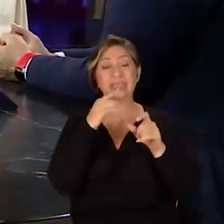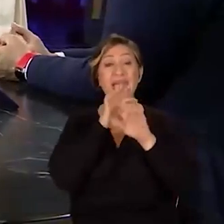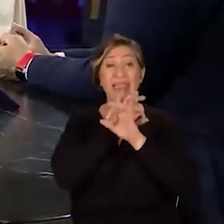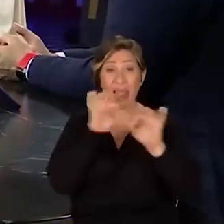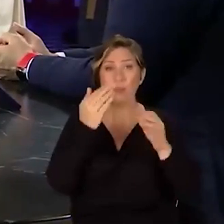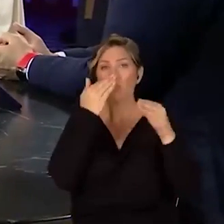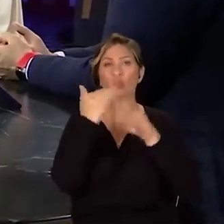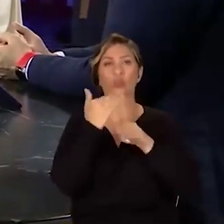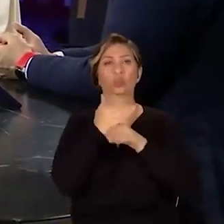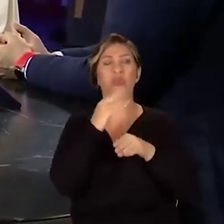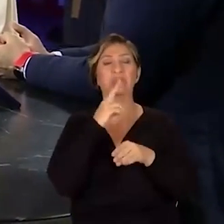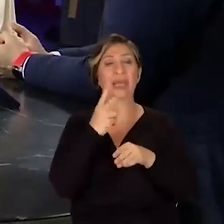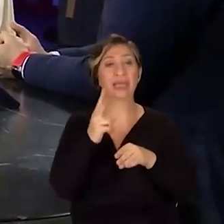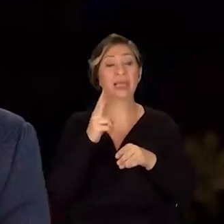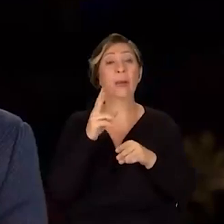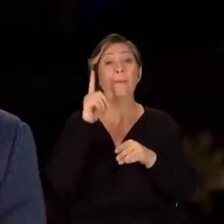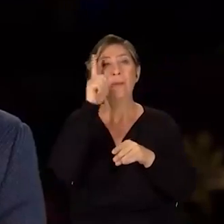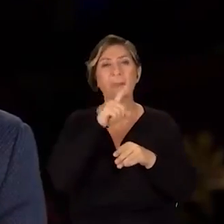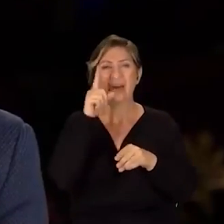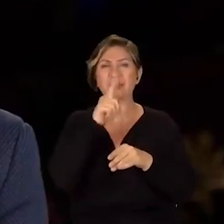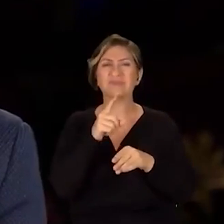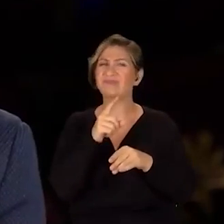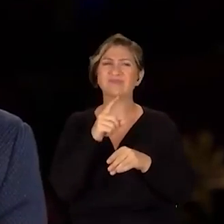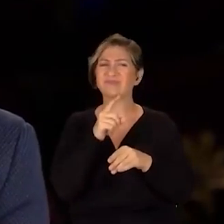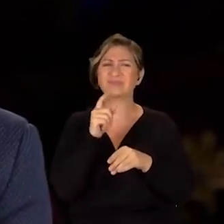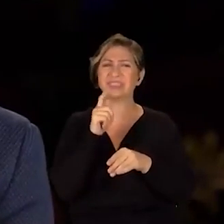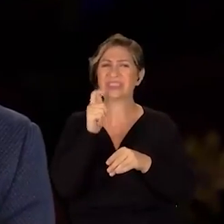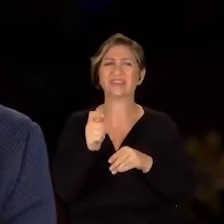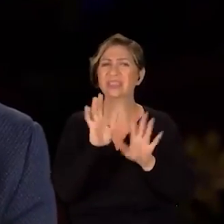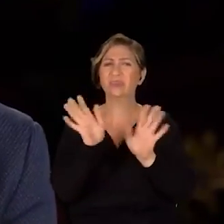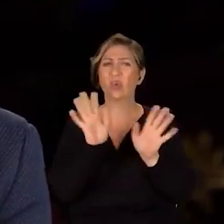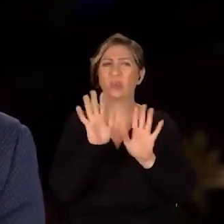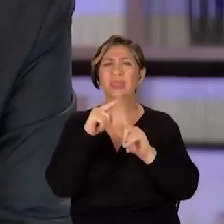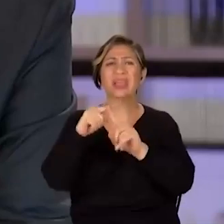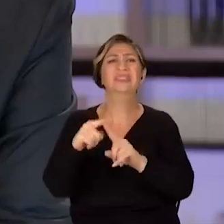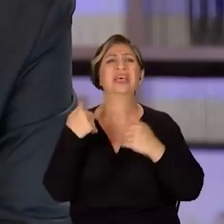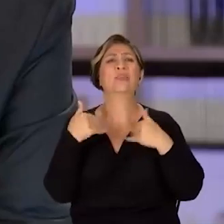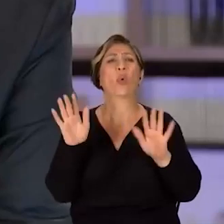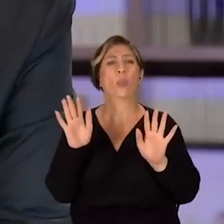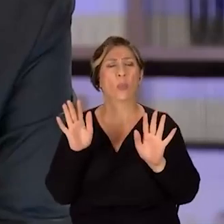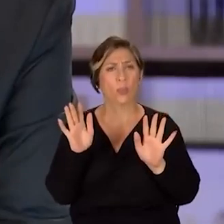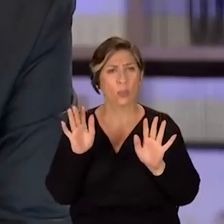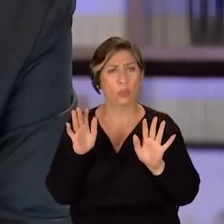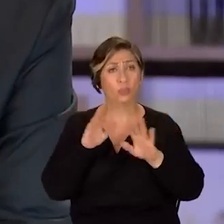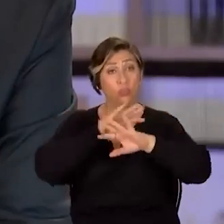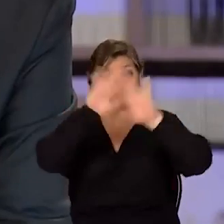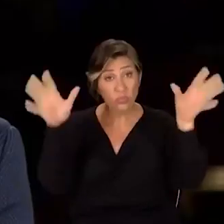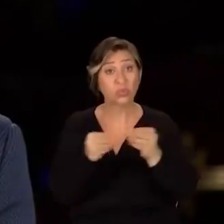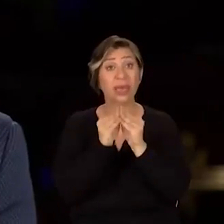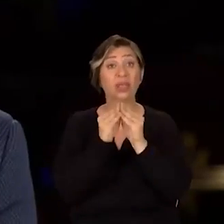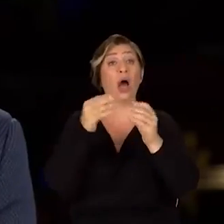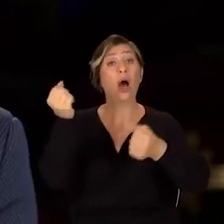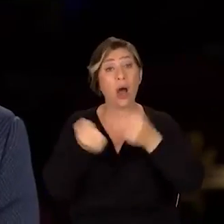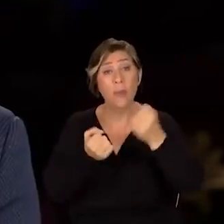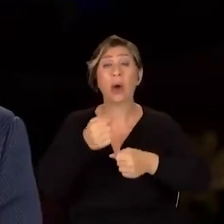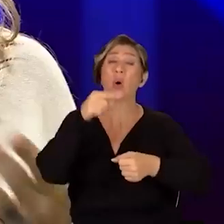ideal istediğimiz şey. Mavi maalesef aslında hiç tavsiye edilen bir şey değil. Araba retina dekolmanı bütün uygulamalarda. Ama